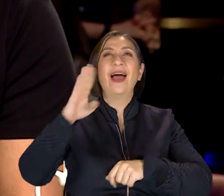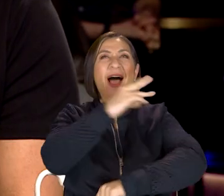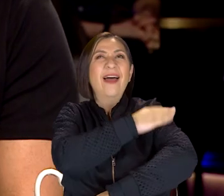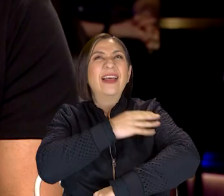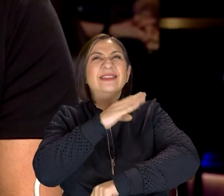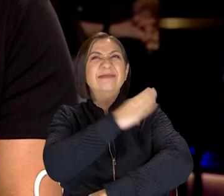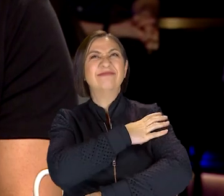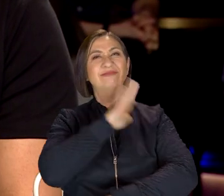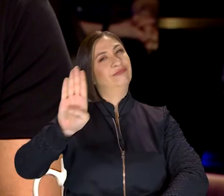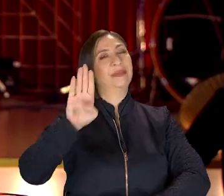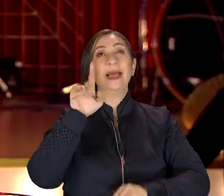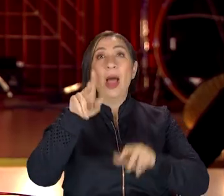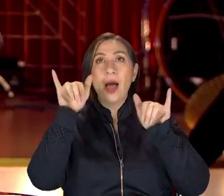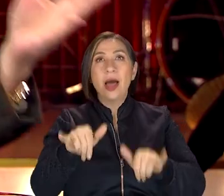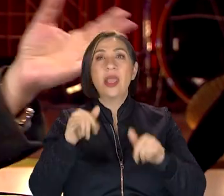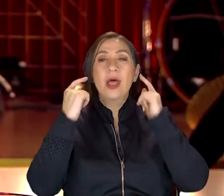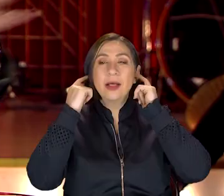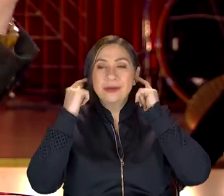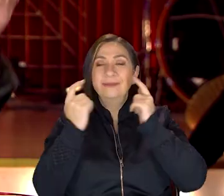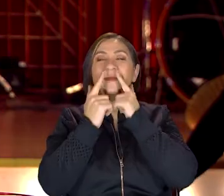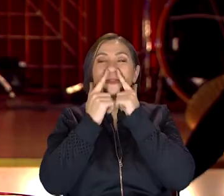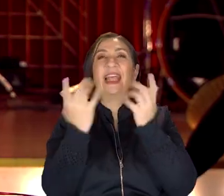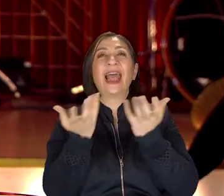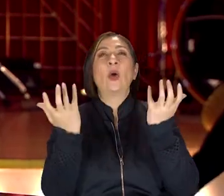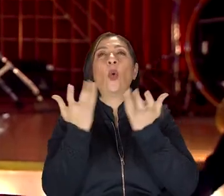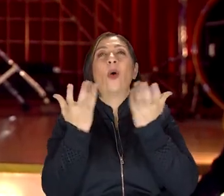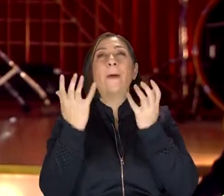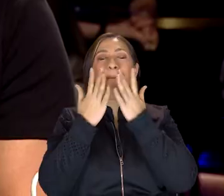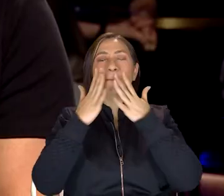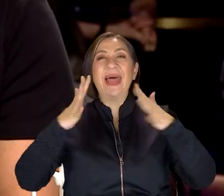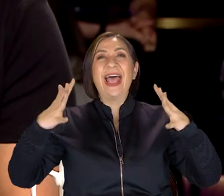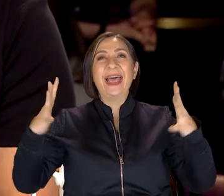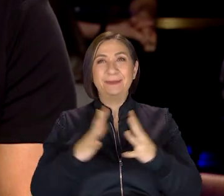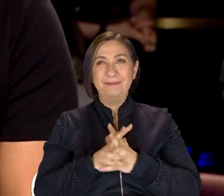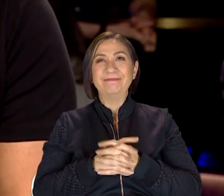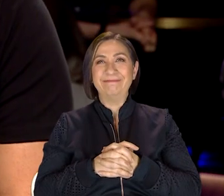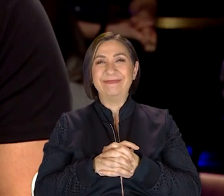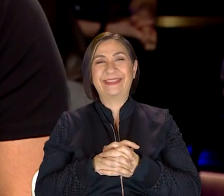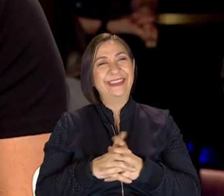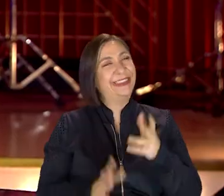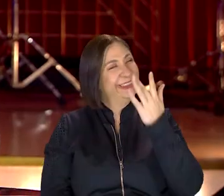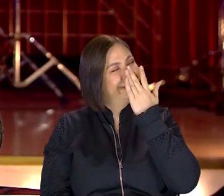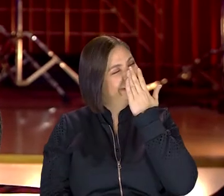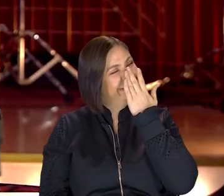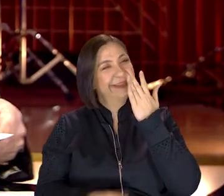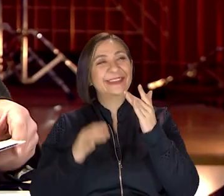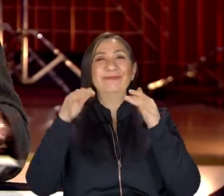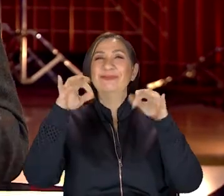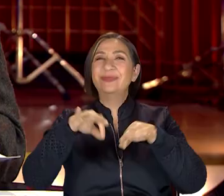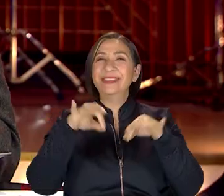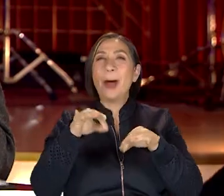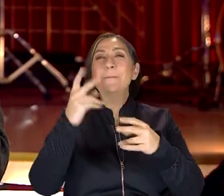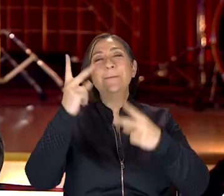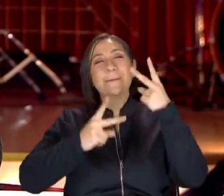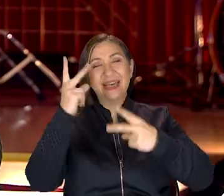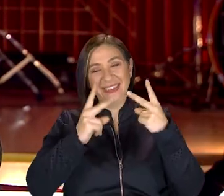silahları, evet, onunla saldırıyor. Evet. Tamamen her şeyi yakıyor ve pürü pak oluyorsun. Evet. Evet. Evet. Peki şimdi burada tabii